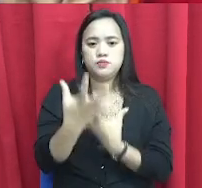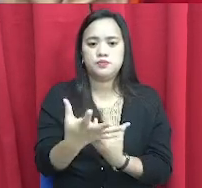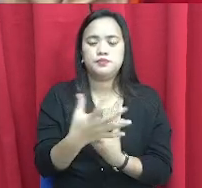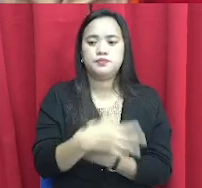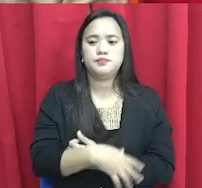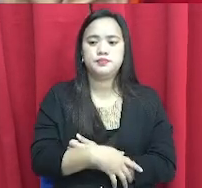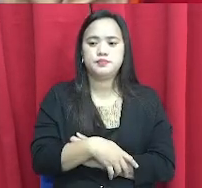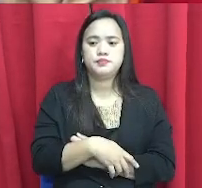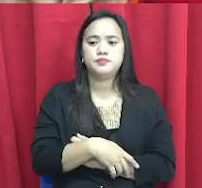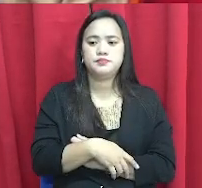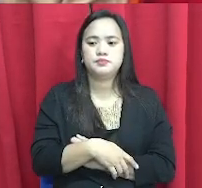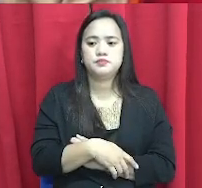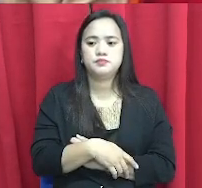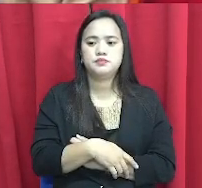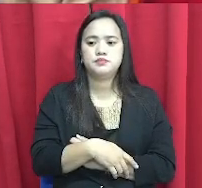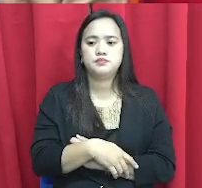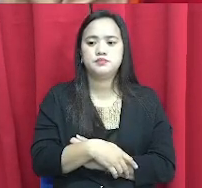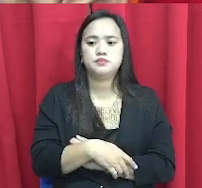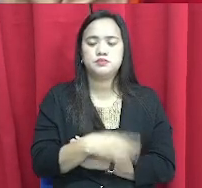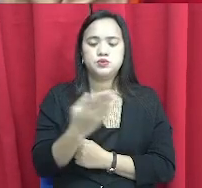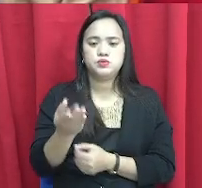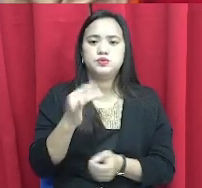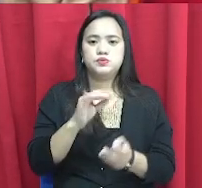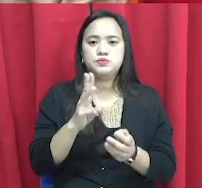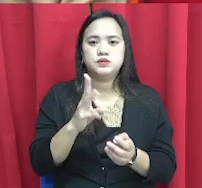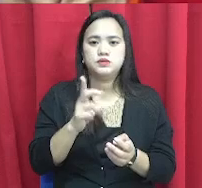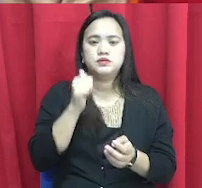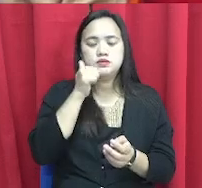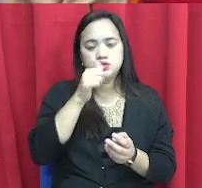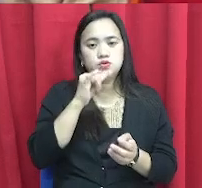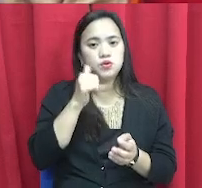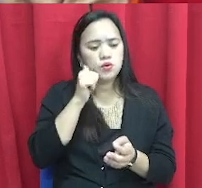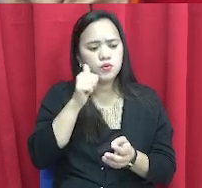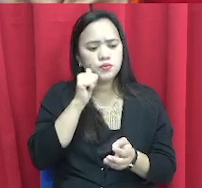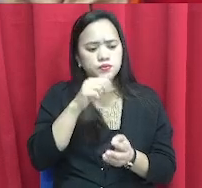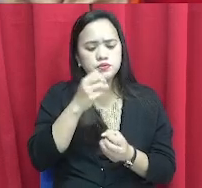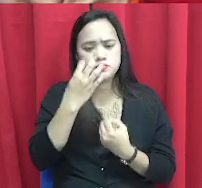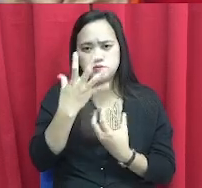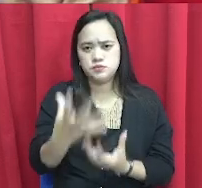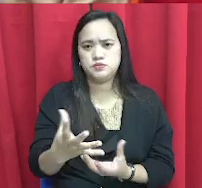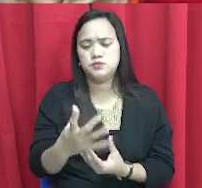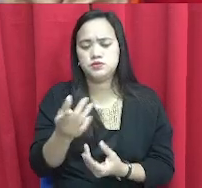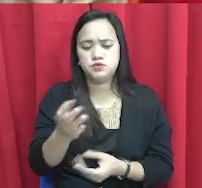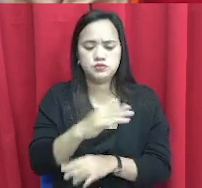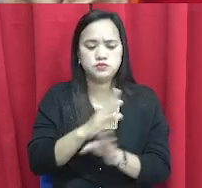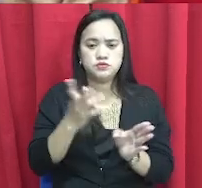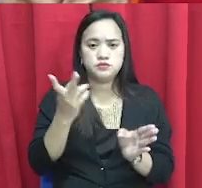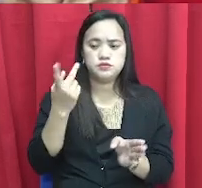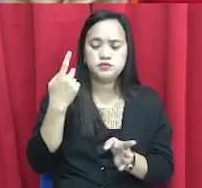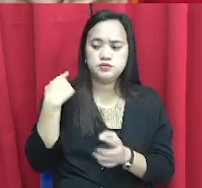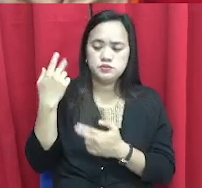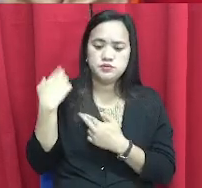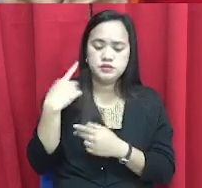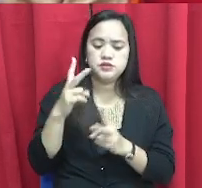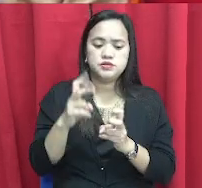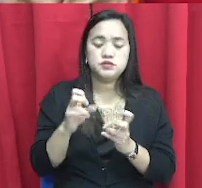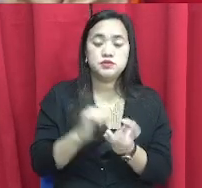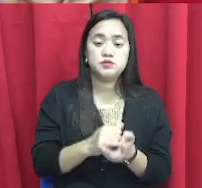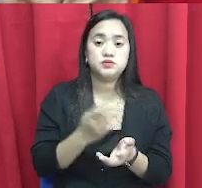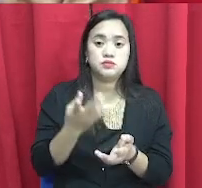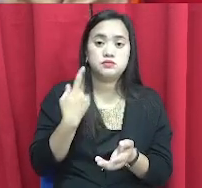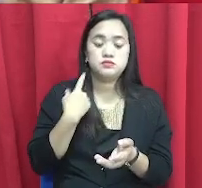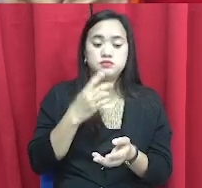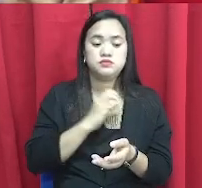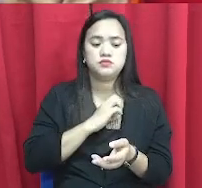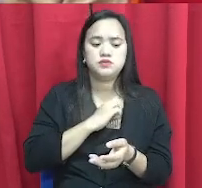Okay kayo ay susunod lamang wala kayong karapatang makipag-away sa amin wala kahit may trabaho na kayo wala pa rin